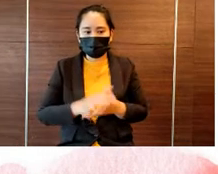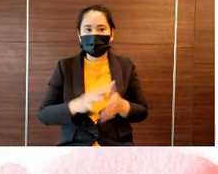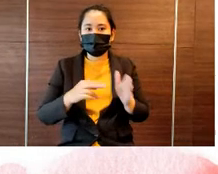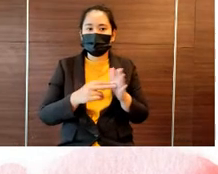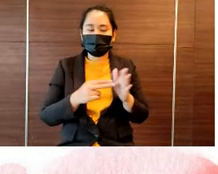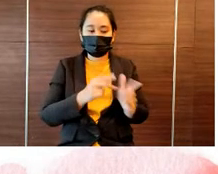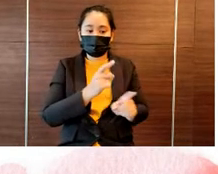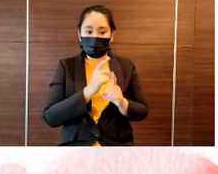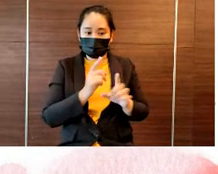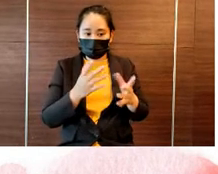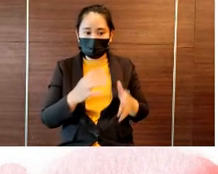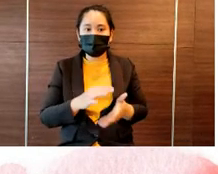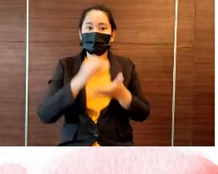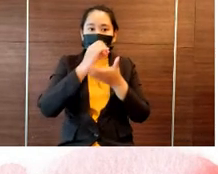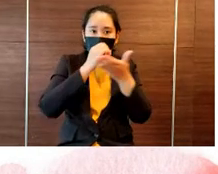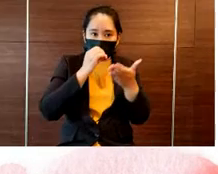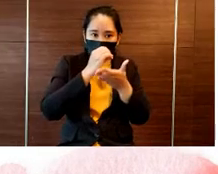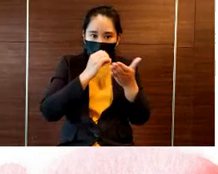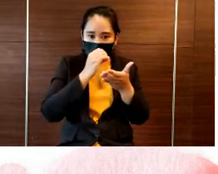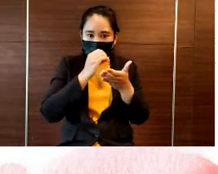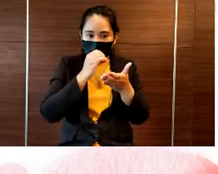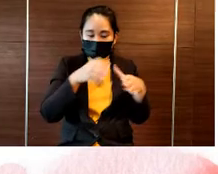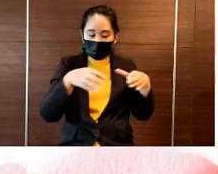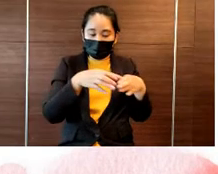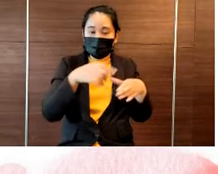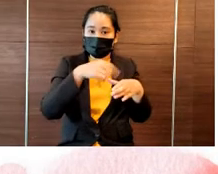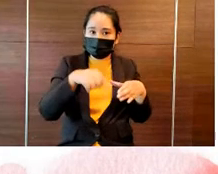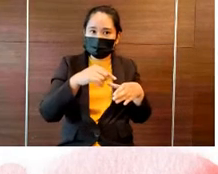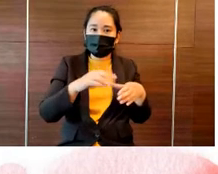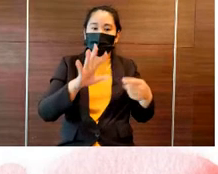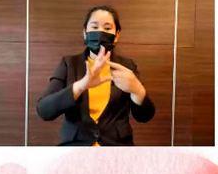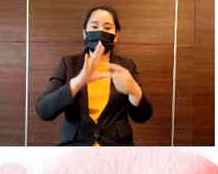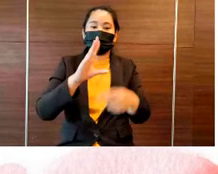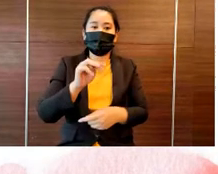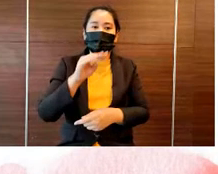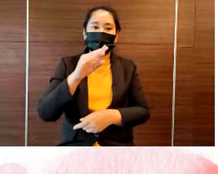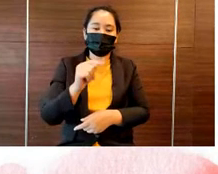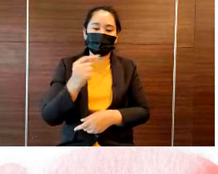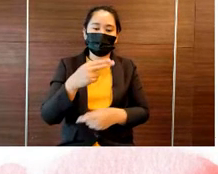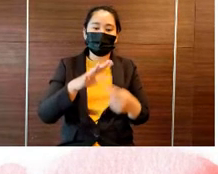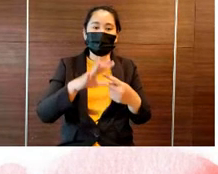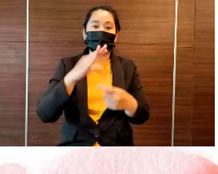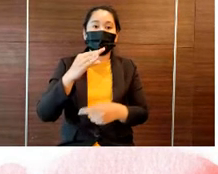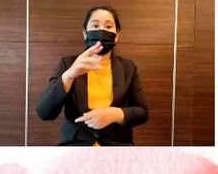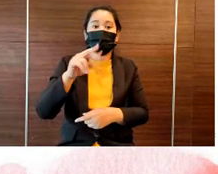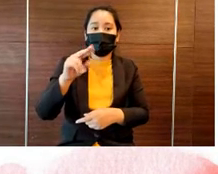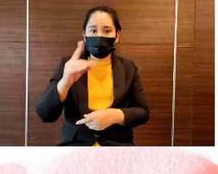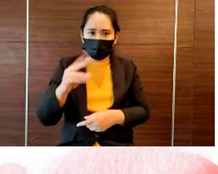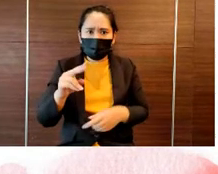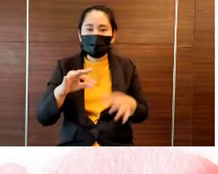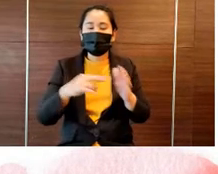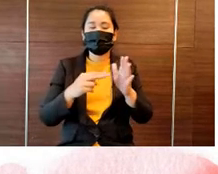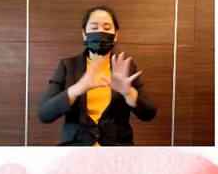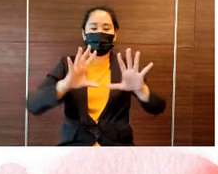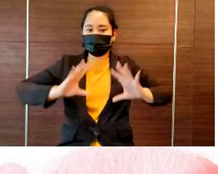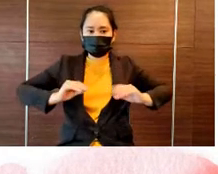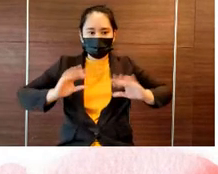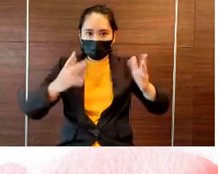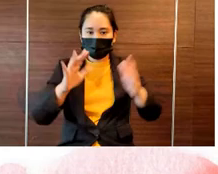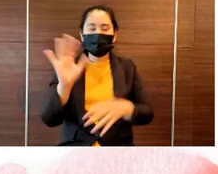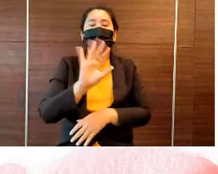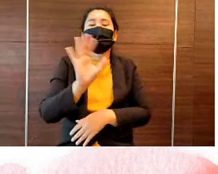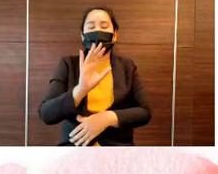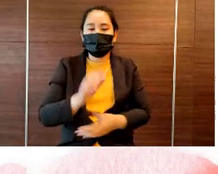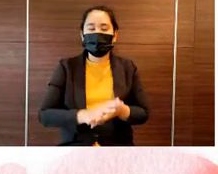ติตามเงื่อนไขเช่นใช้ยาเสพติดร่วมกันมีเมทาโดนการกินเมทาโดนเนี่ยก็อาจจะบอกเลยว่างั้นคุณต้องไม่ต้องมารับเมทาโดนแล้วถ้าคุณยังใช้ยาเสพติ